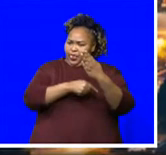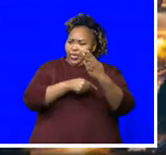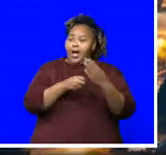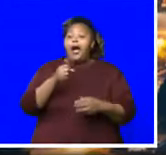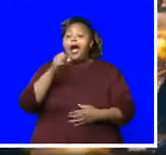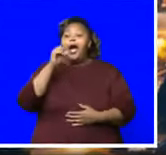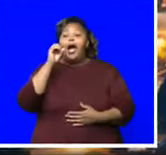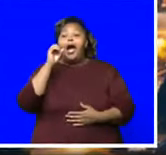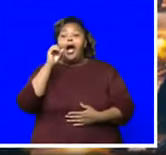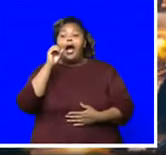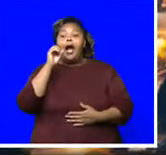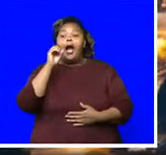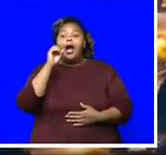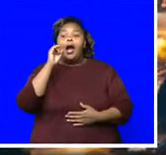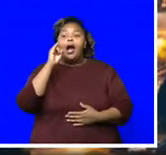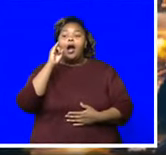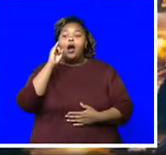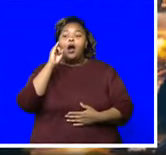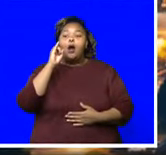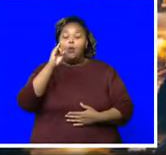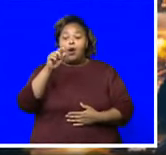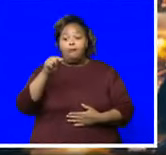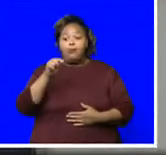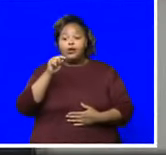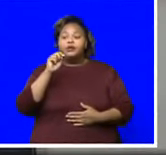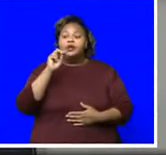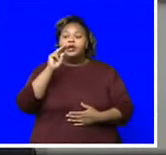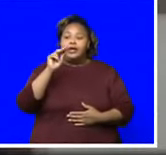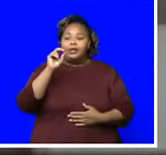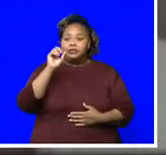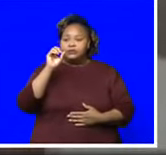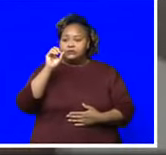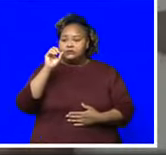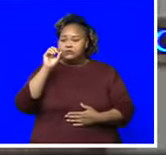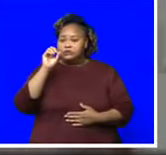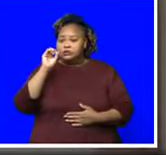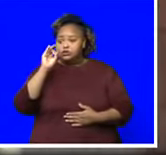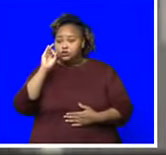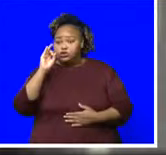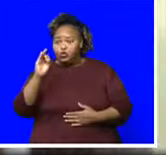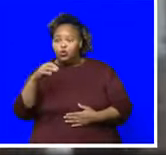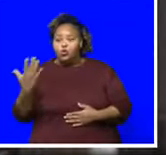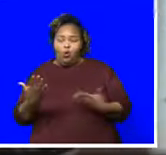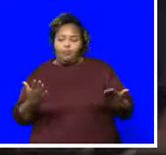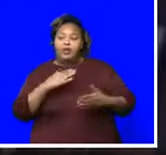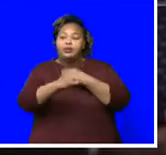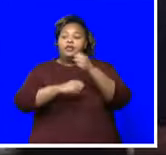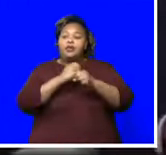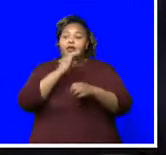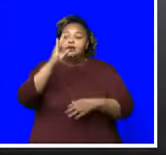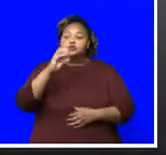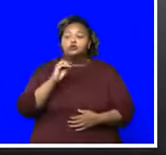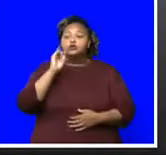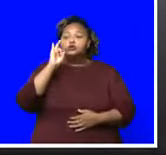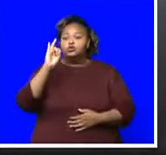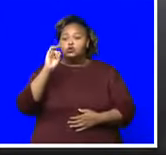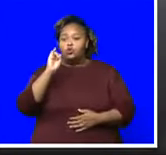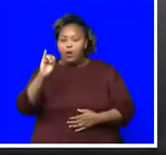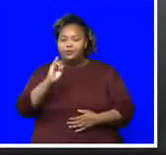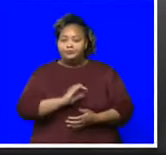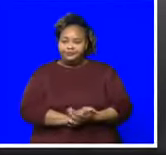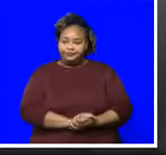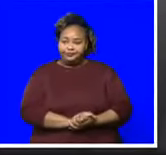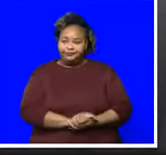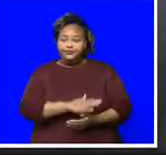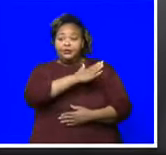1.32% nacathaniswa ngeminyaka wa 2020 Imvuna yetemfundo Lady Howard sethule imphumela yelihlolo